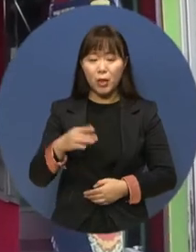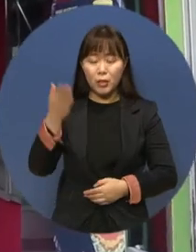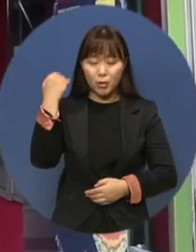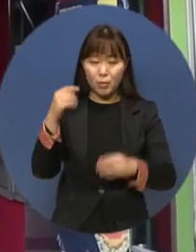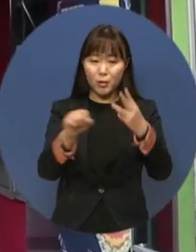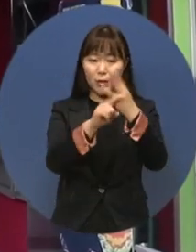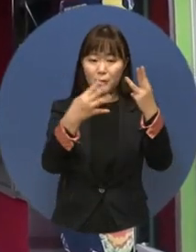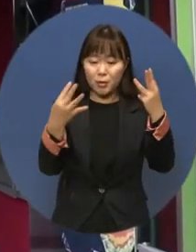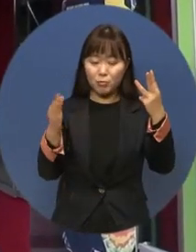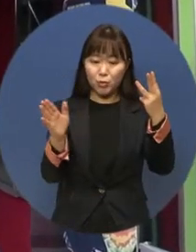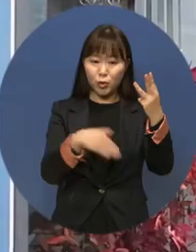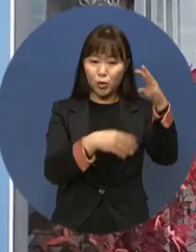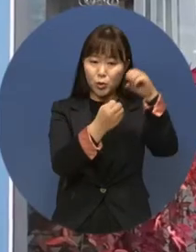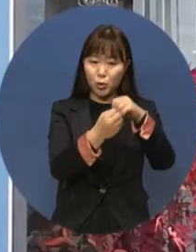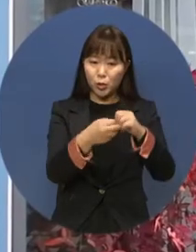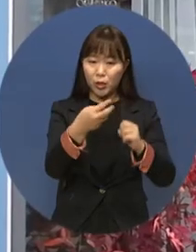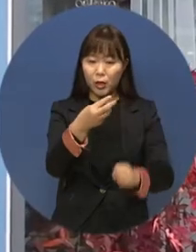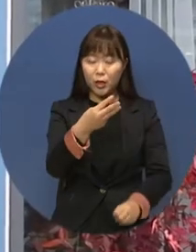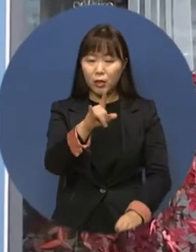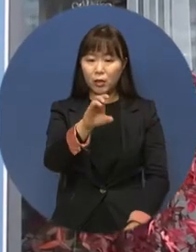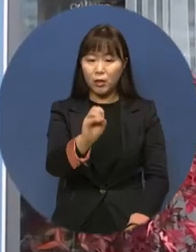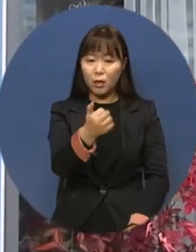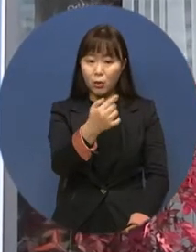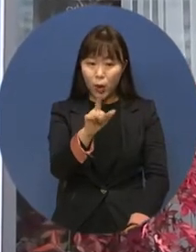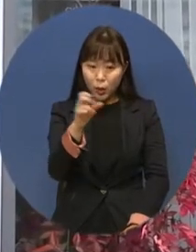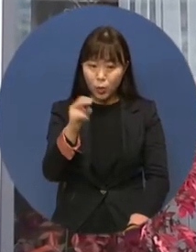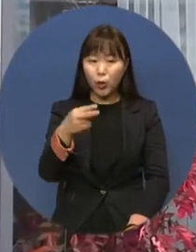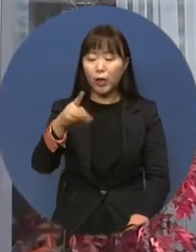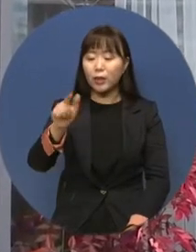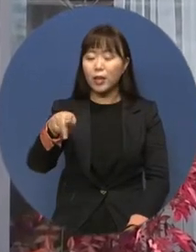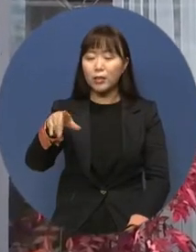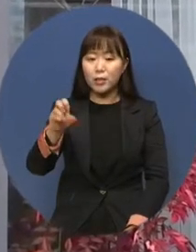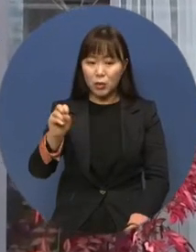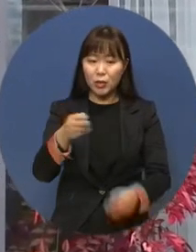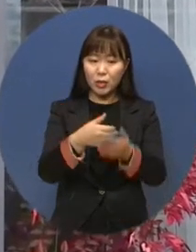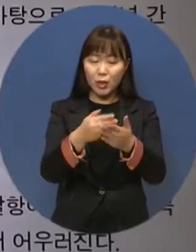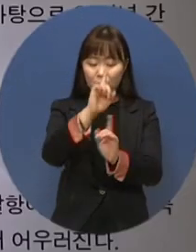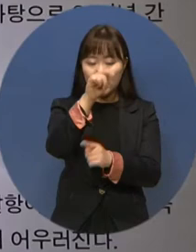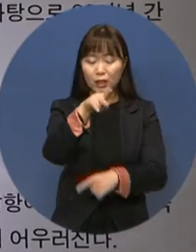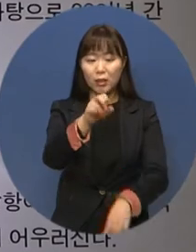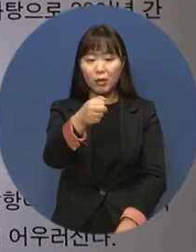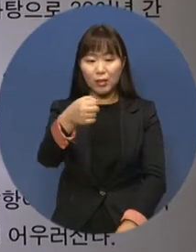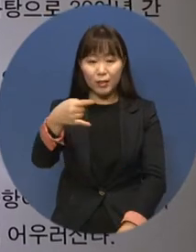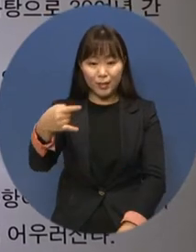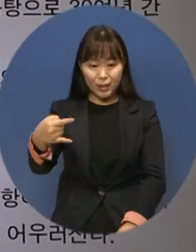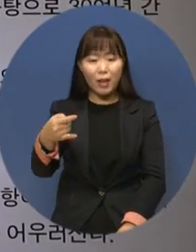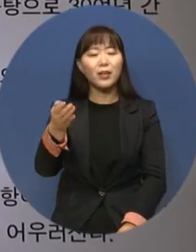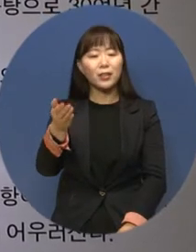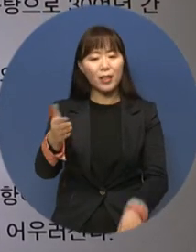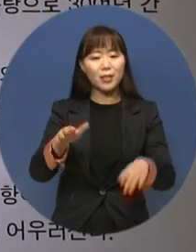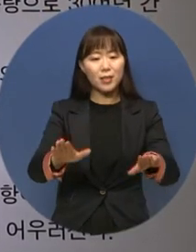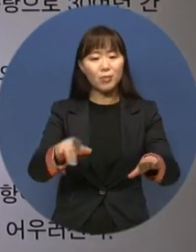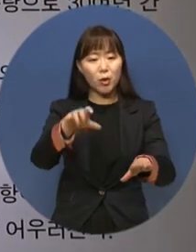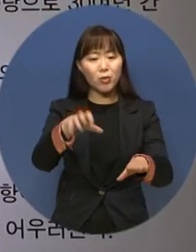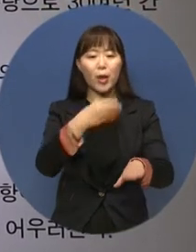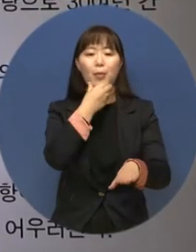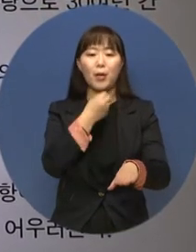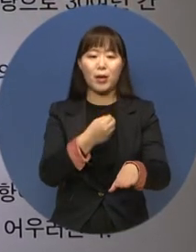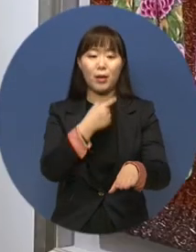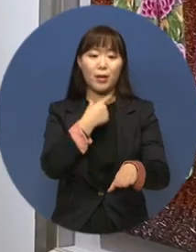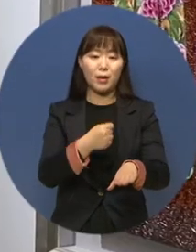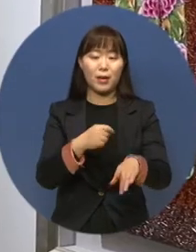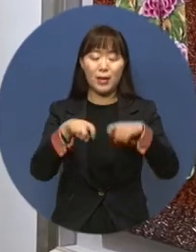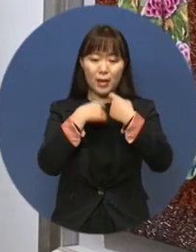여수미술관에서는 지난 4일부터 전통 탱화와 단청을 그려온 이경희 작가의 그대 지금 여기서